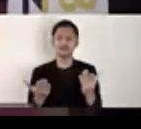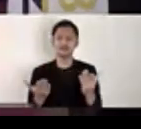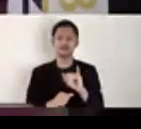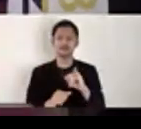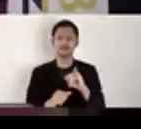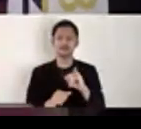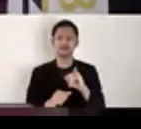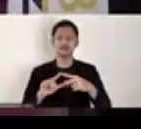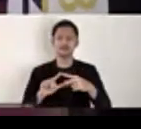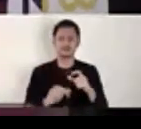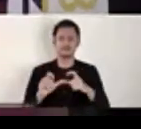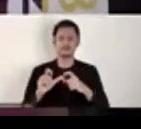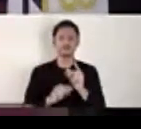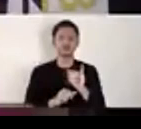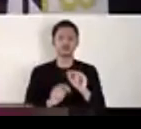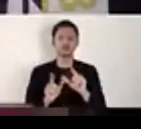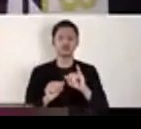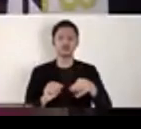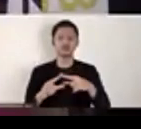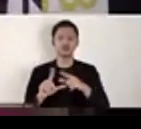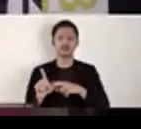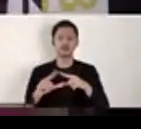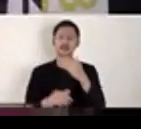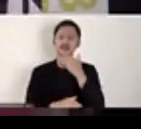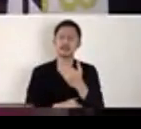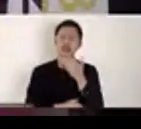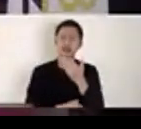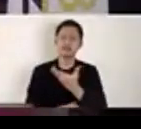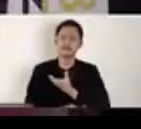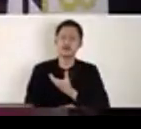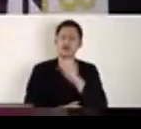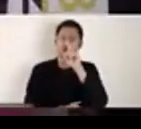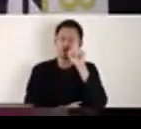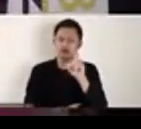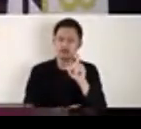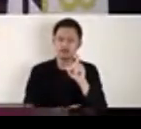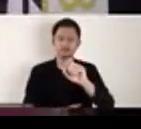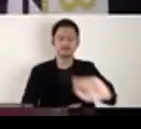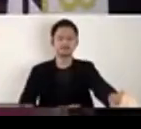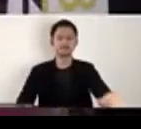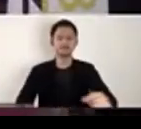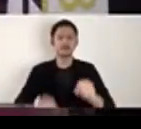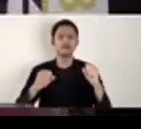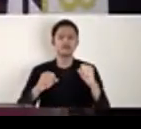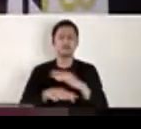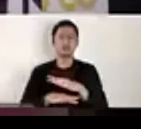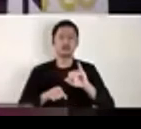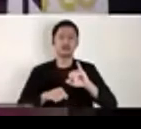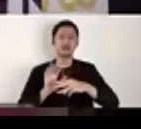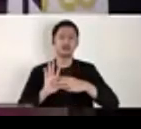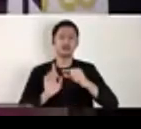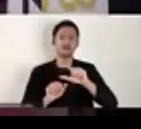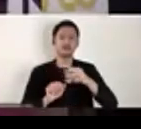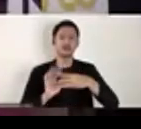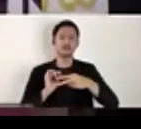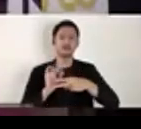bunyi Mas bertanya bu Dani saya mau tanya dong Bagaimana bentuk implementasi pelaksanaan PP